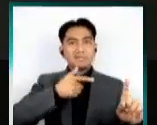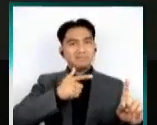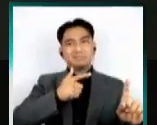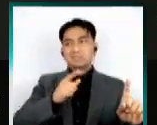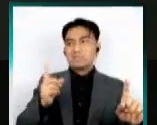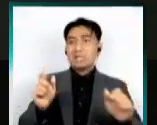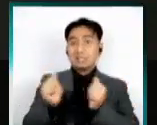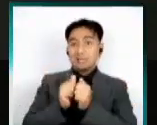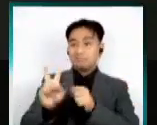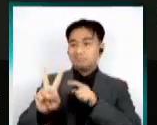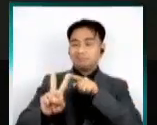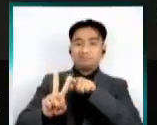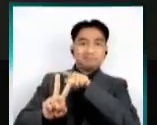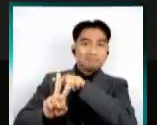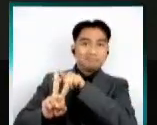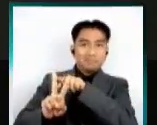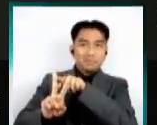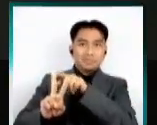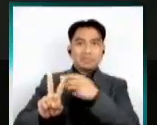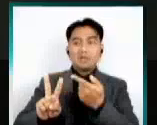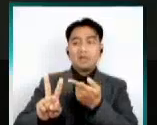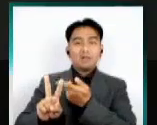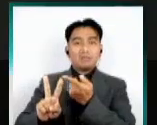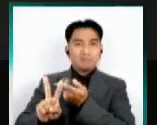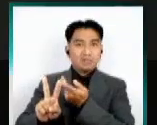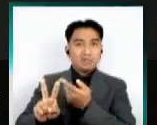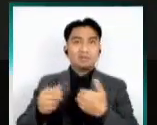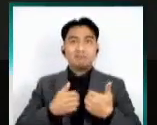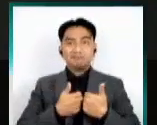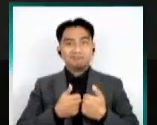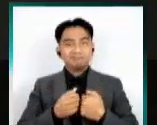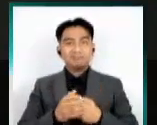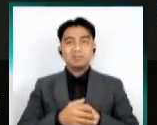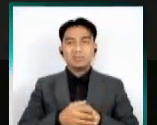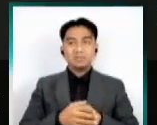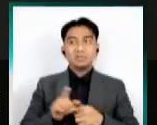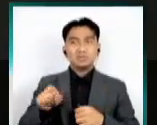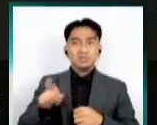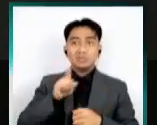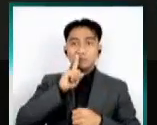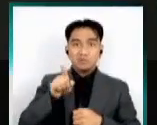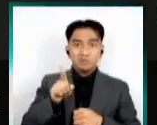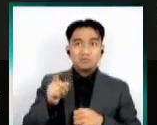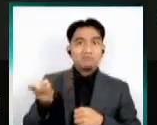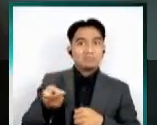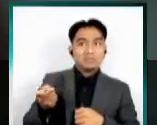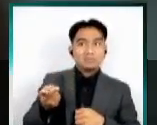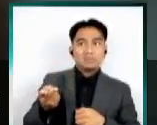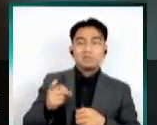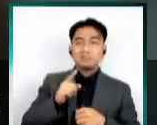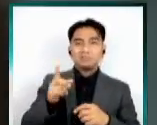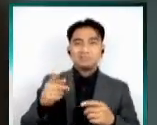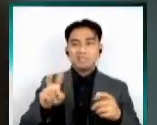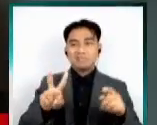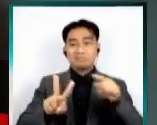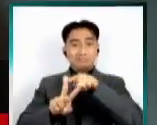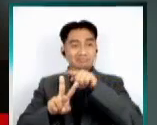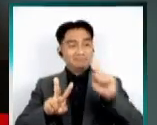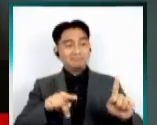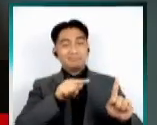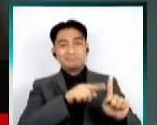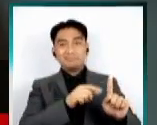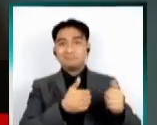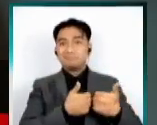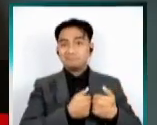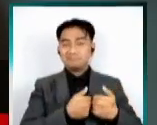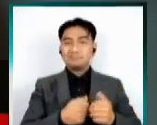kinakasama nung gunman na yun po yung pinaghihinalaan na kanyang karelasyon. Sana po mabigyan po ng